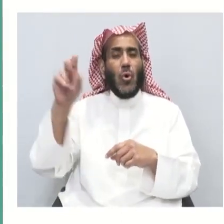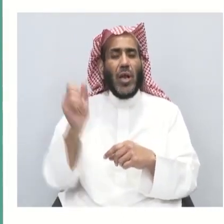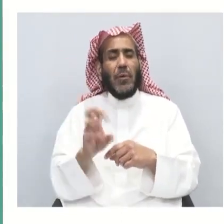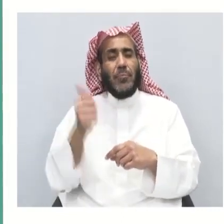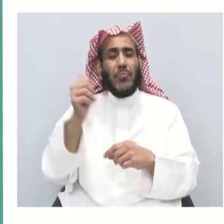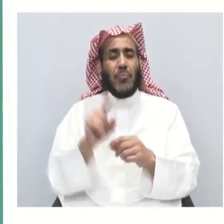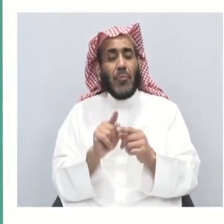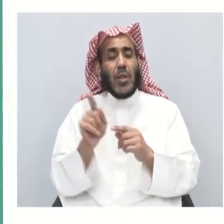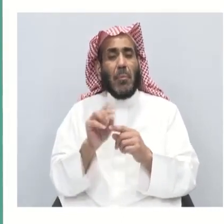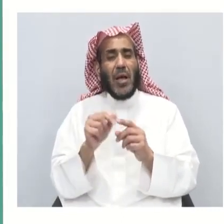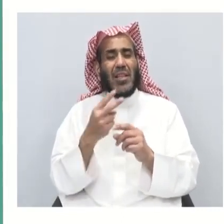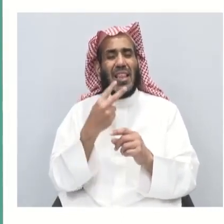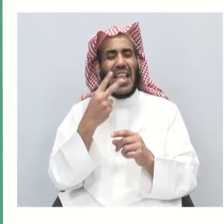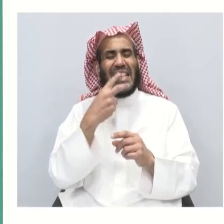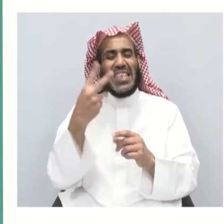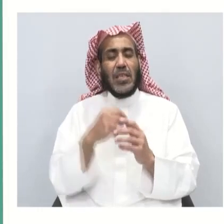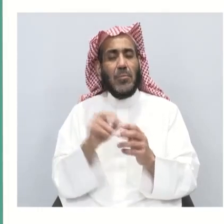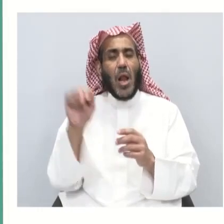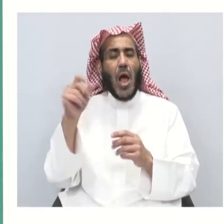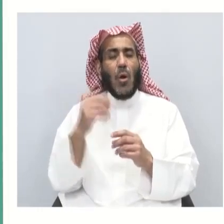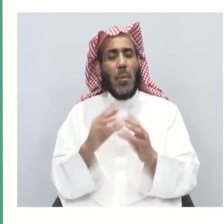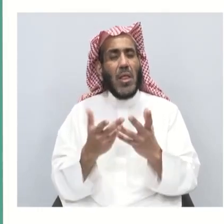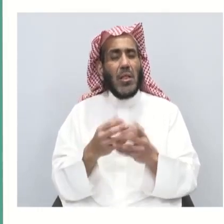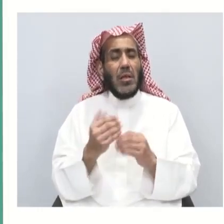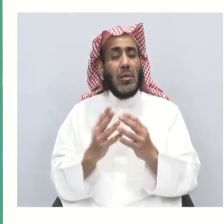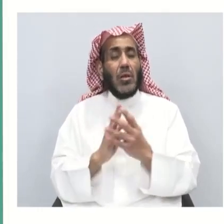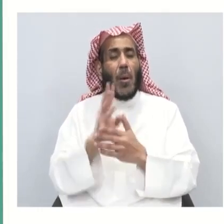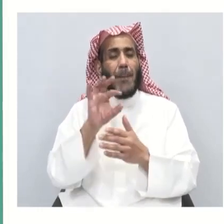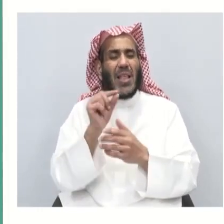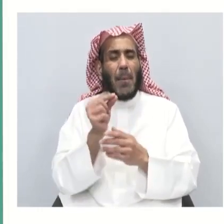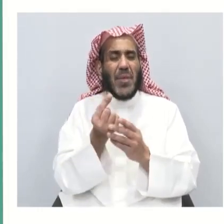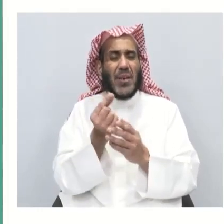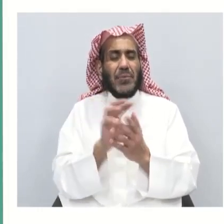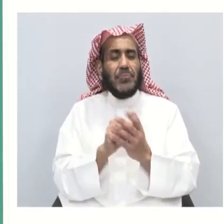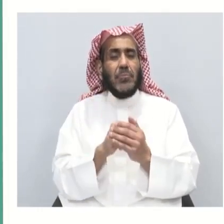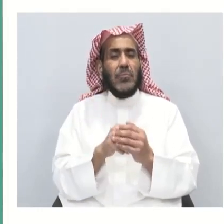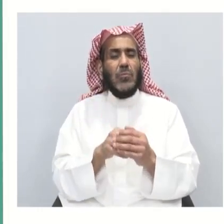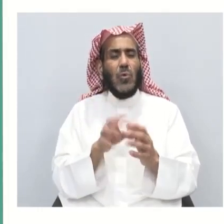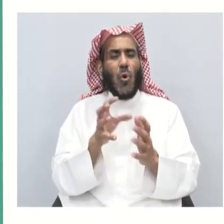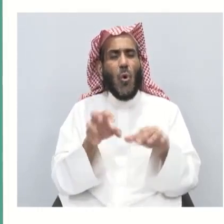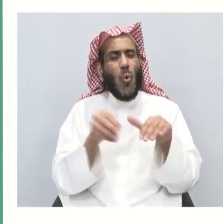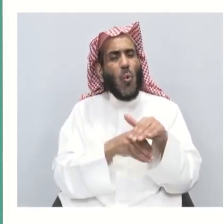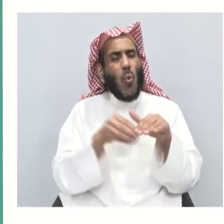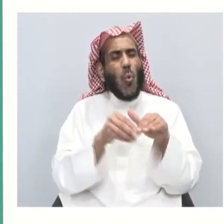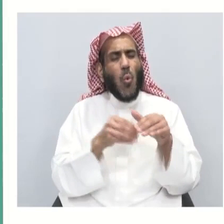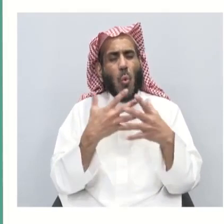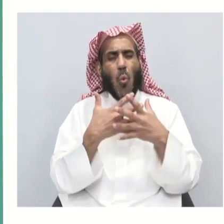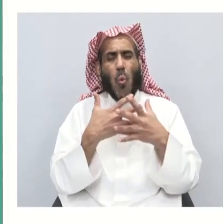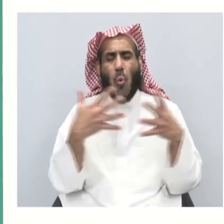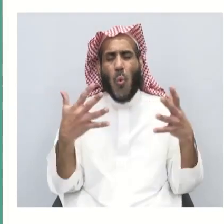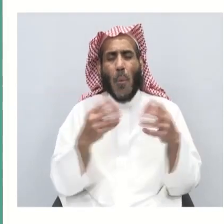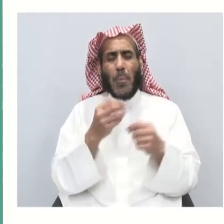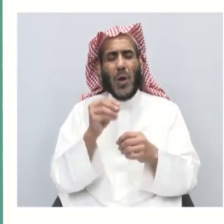نبات ذات الحولين ماذا تفعل؟ تنمو من البذرة، تخزن كميات كبيرة لديها